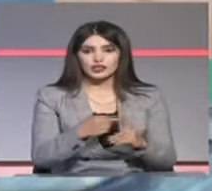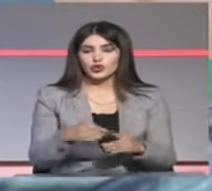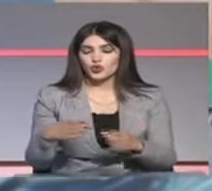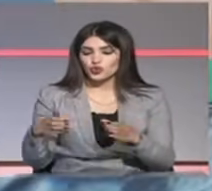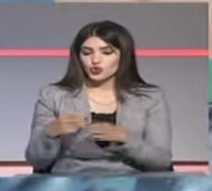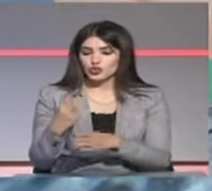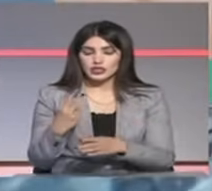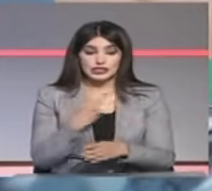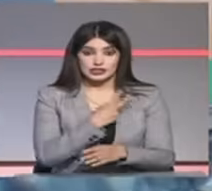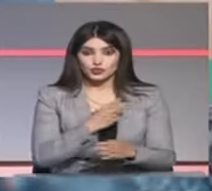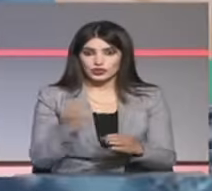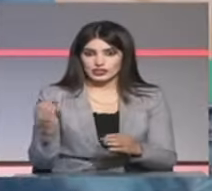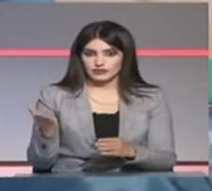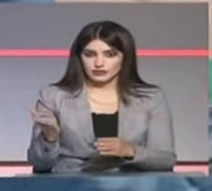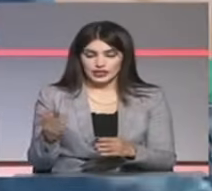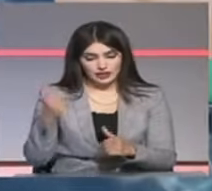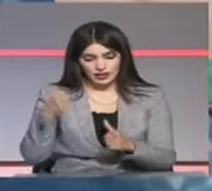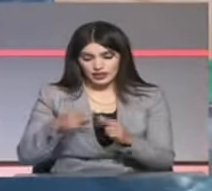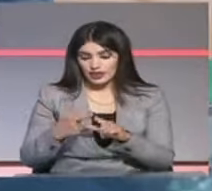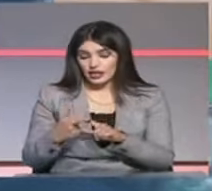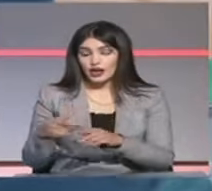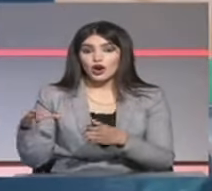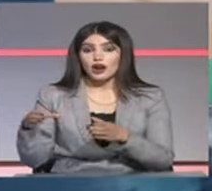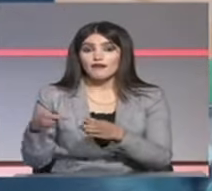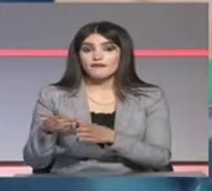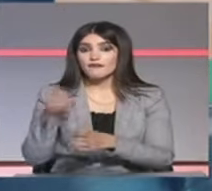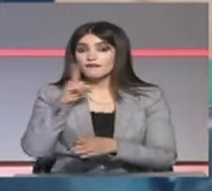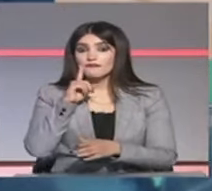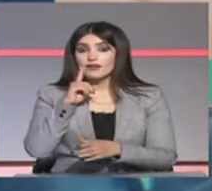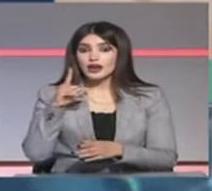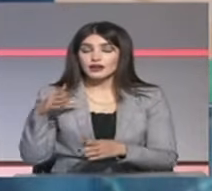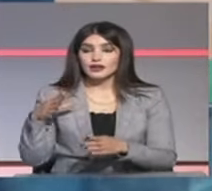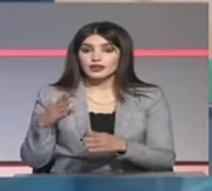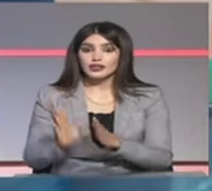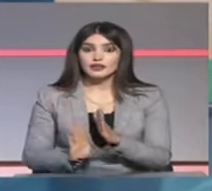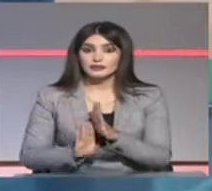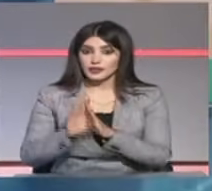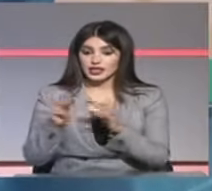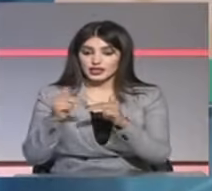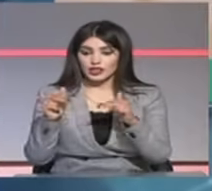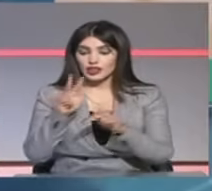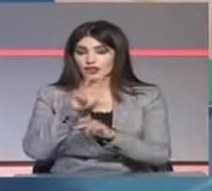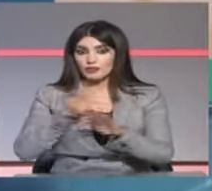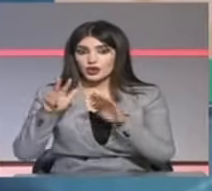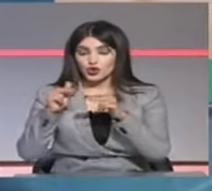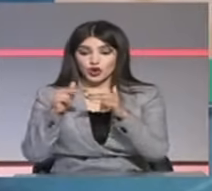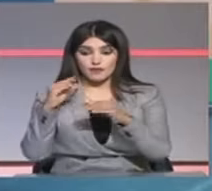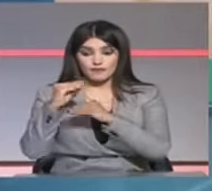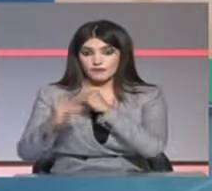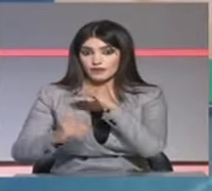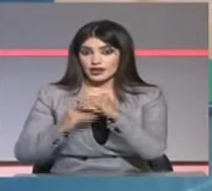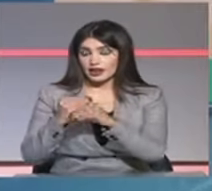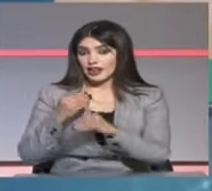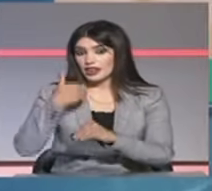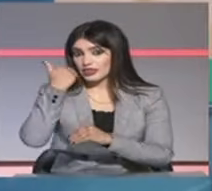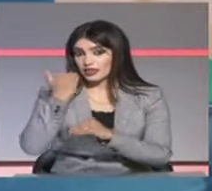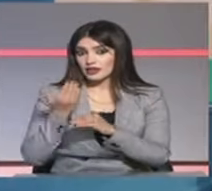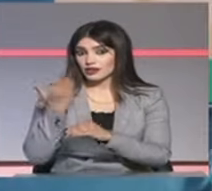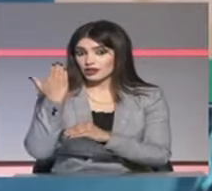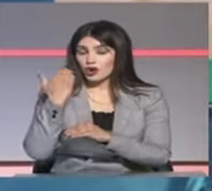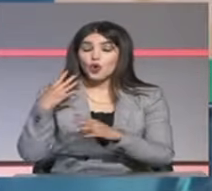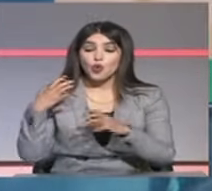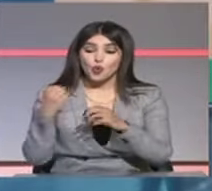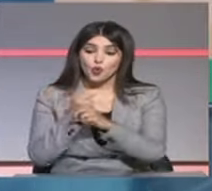مقابل يذكر ان ان تجبر صعدت المركز الثامن والعشرين عالميا الاثنين الفارق وهو